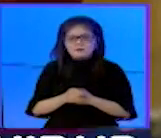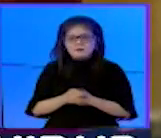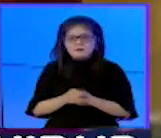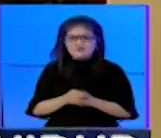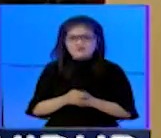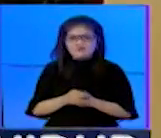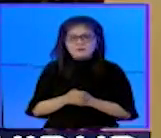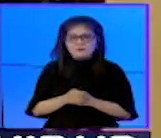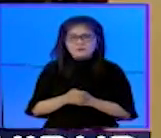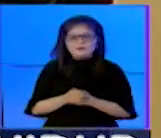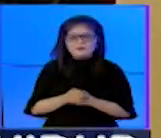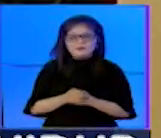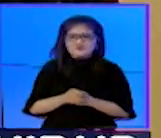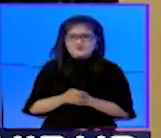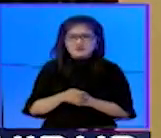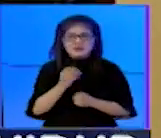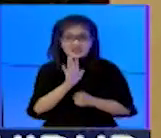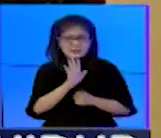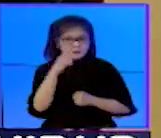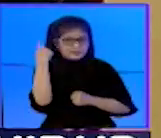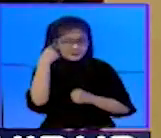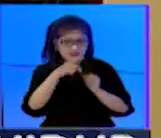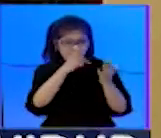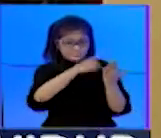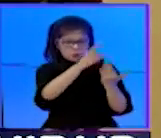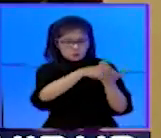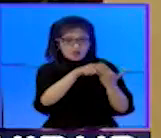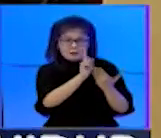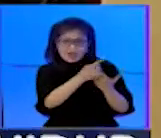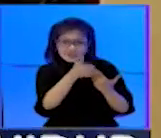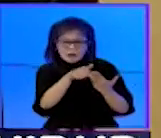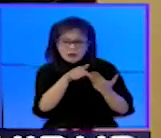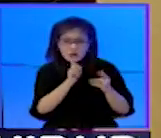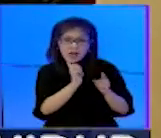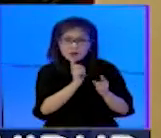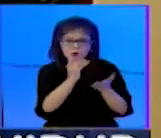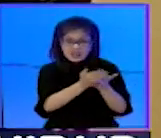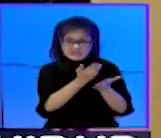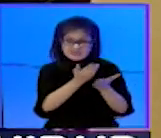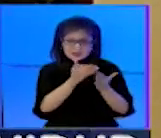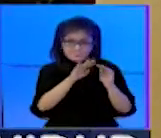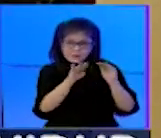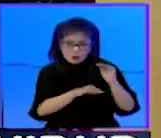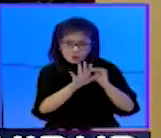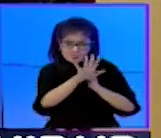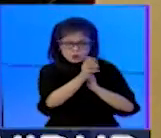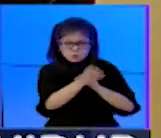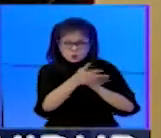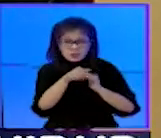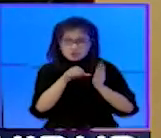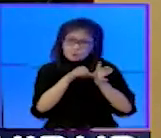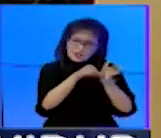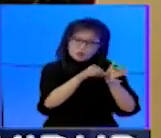Masih UMP. Nanti kan pemerintah punya program bang, bagi mereka yang gajinya 5 juta ke bawah akan diberikan bantuan.